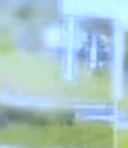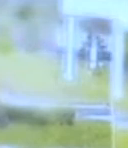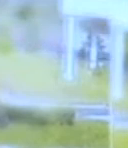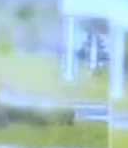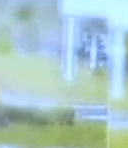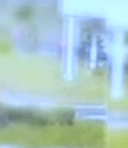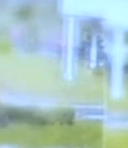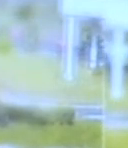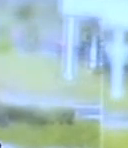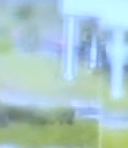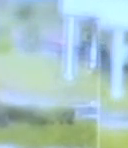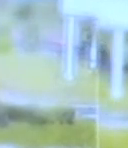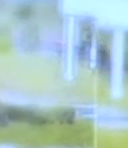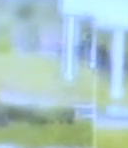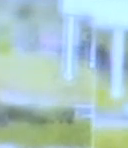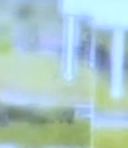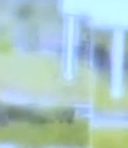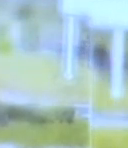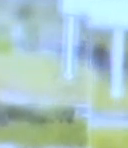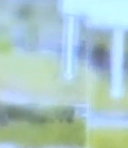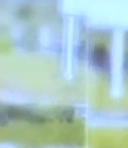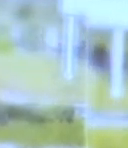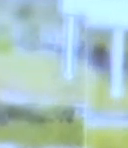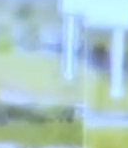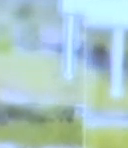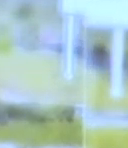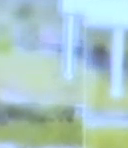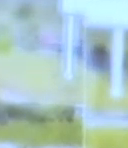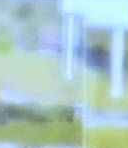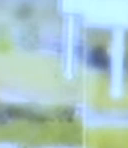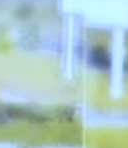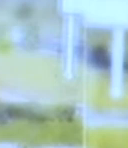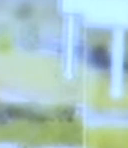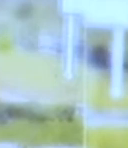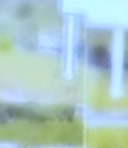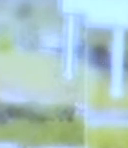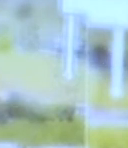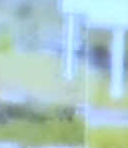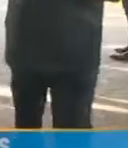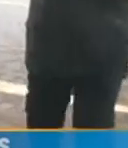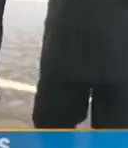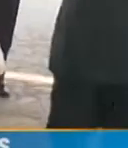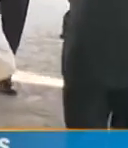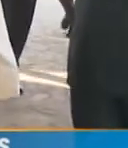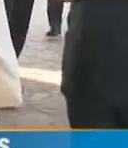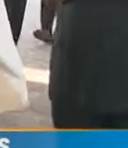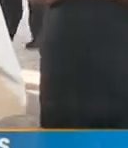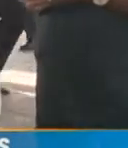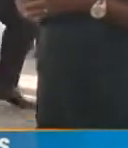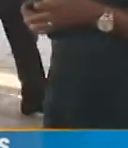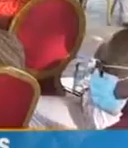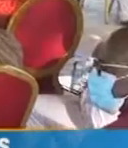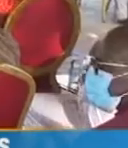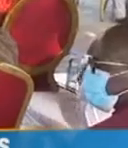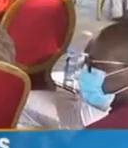bravo monsieur bonjour bienvenue dans ce journal à la une de l'actualité ce 13 heures ils sont venus des quatre départements du sud